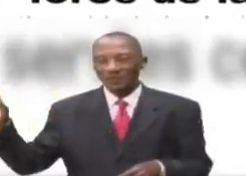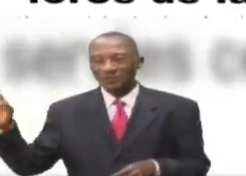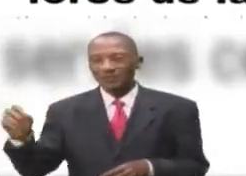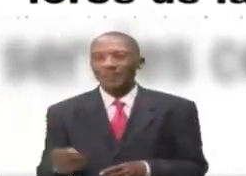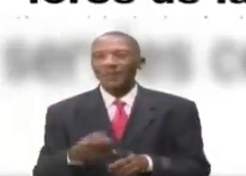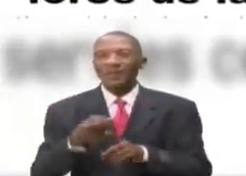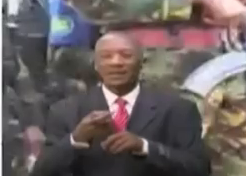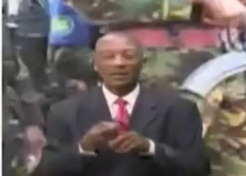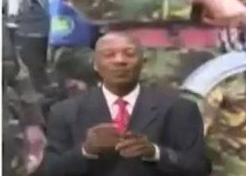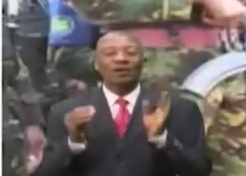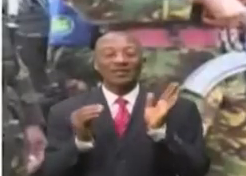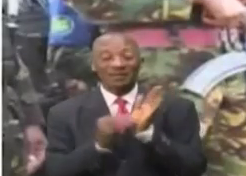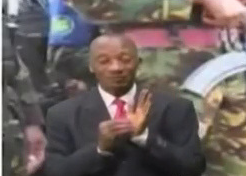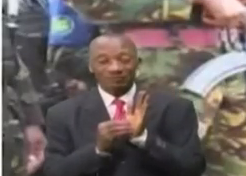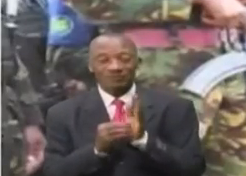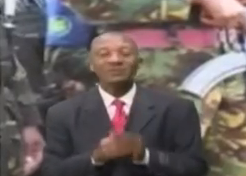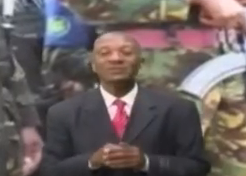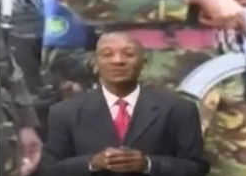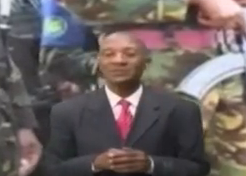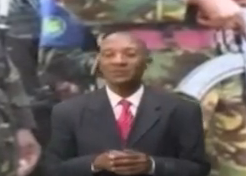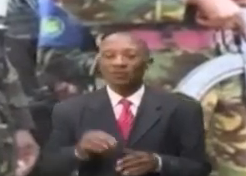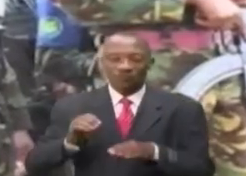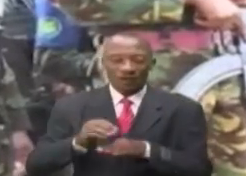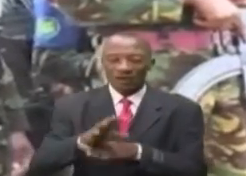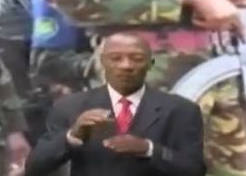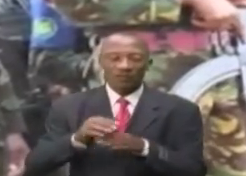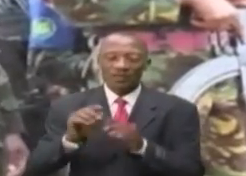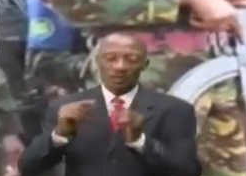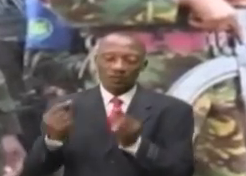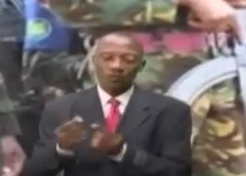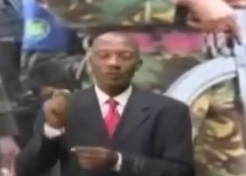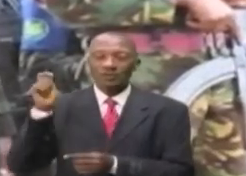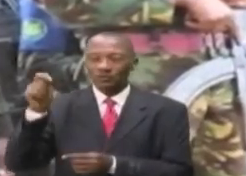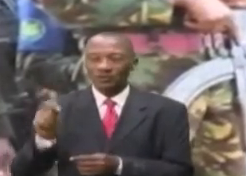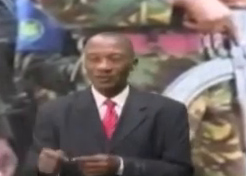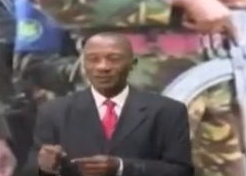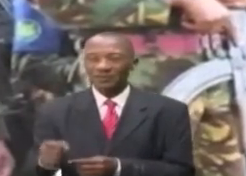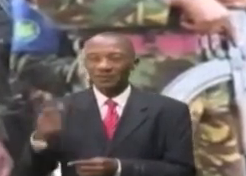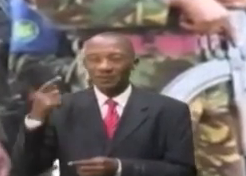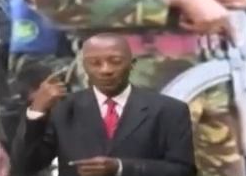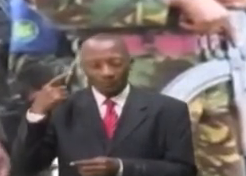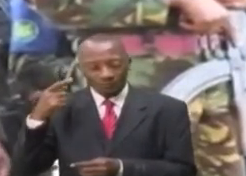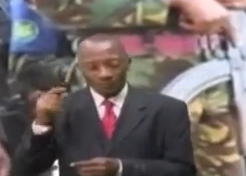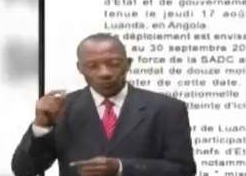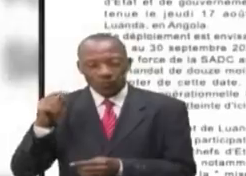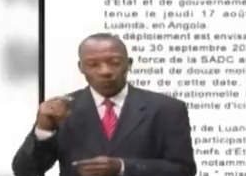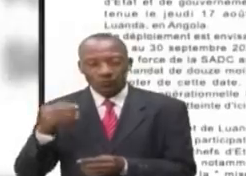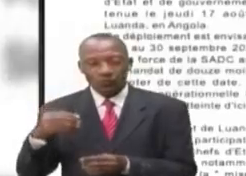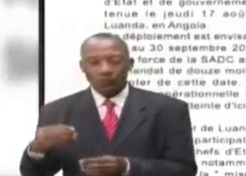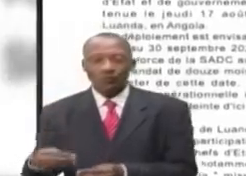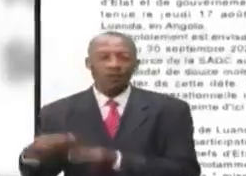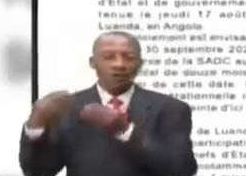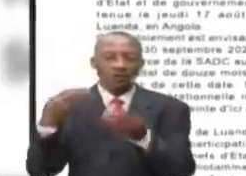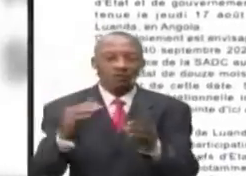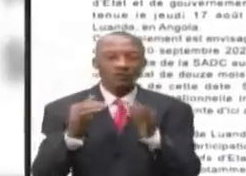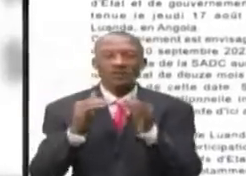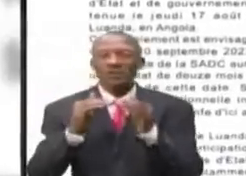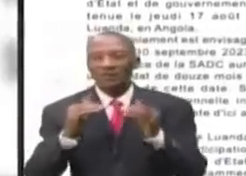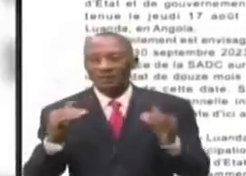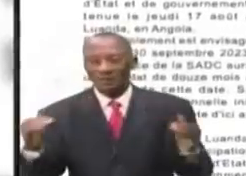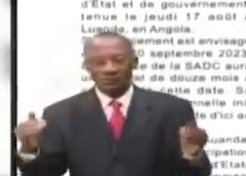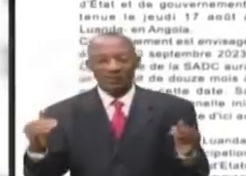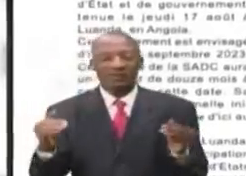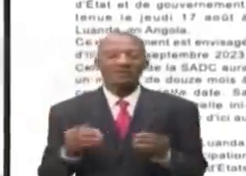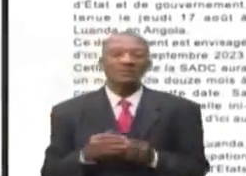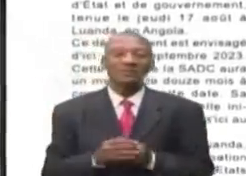force militaire pour rétablir la paix et la sécurité alors que la région est confrontée à l'activisme des groupes